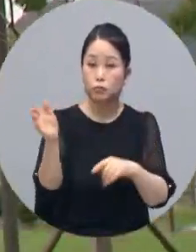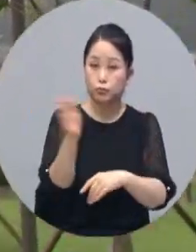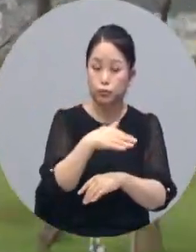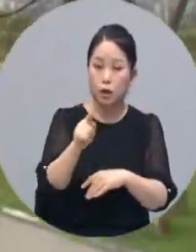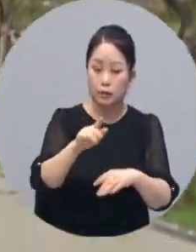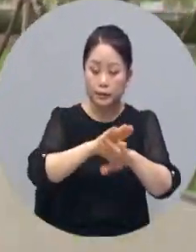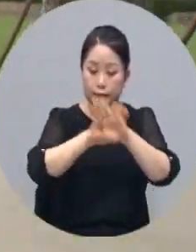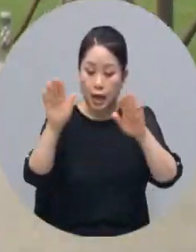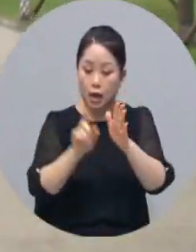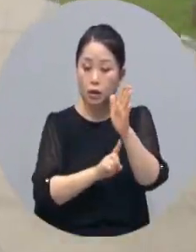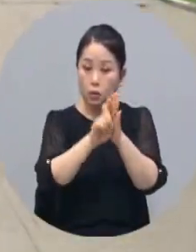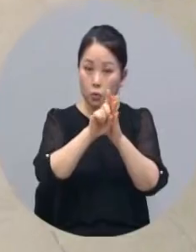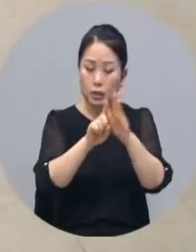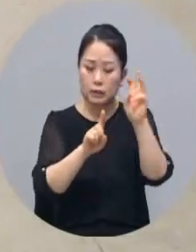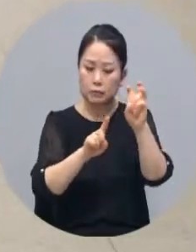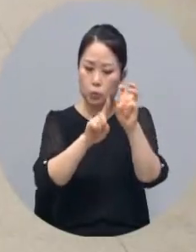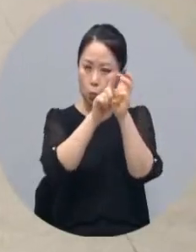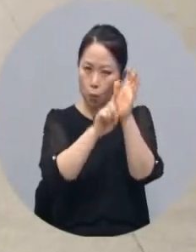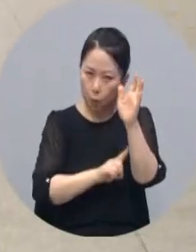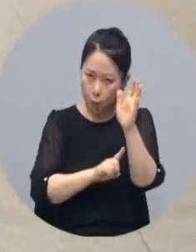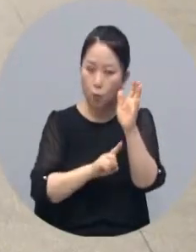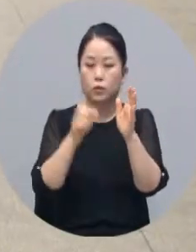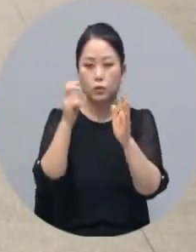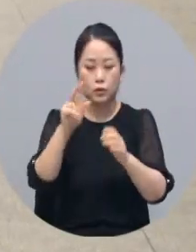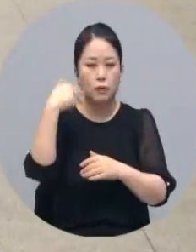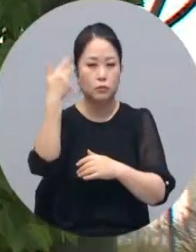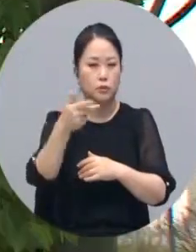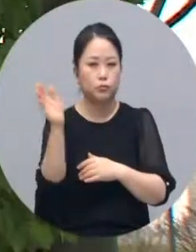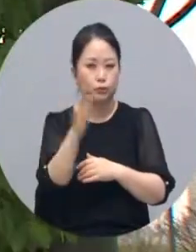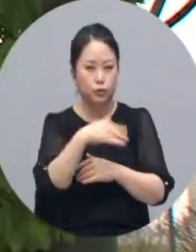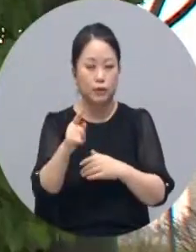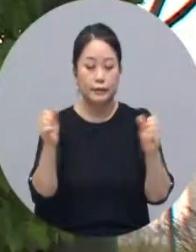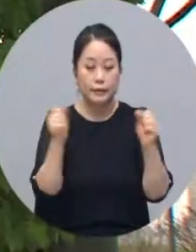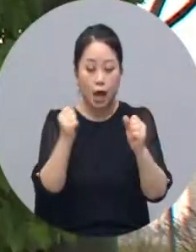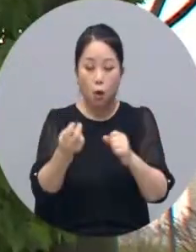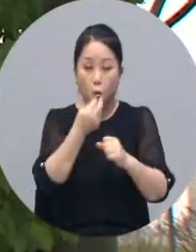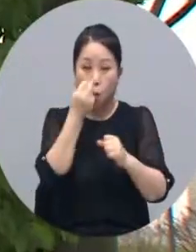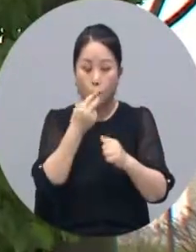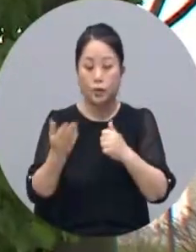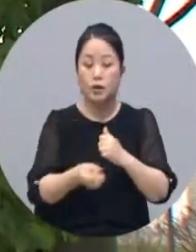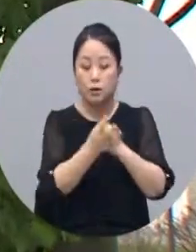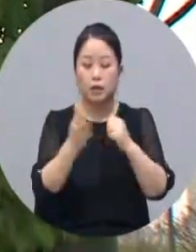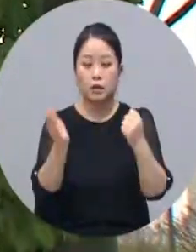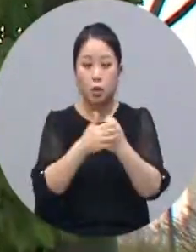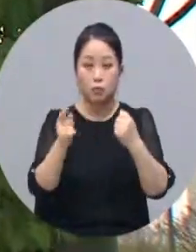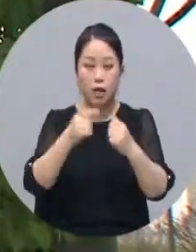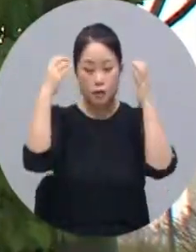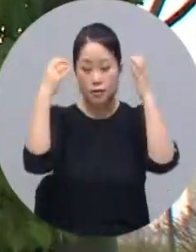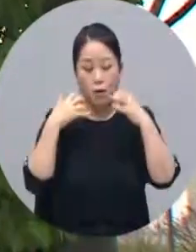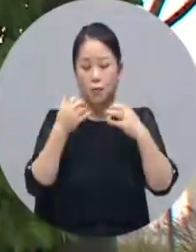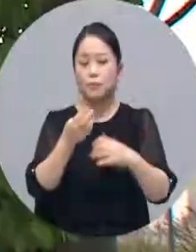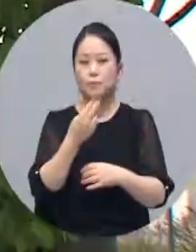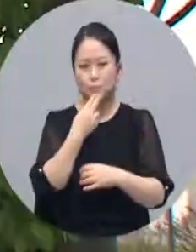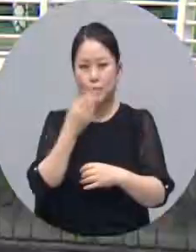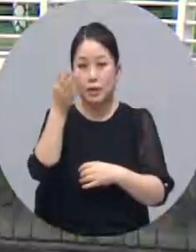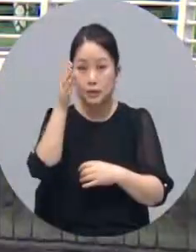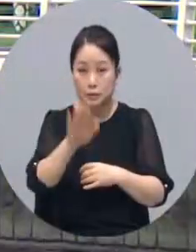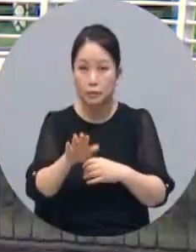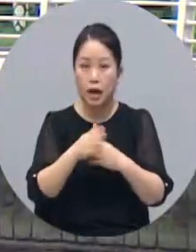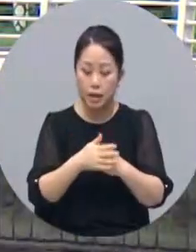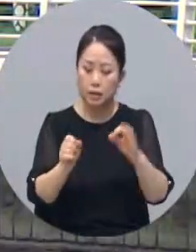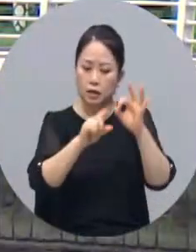기온이 30도 아래로 내려가겠고 다음 주도 찬 고기압의 영향으로 폭염 수준의 더위는 없겠습니다. 다만